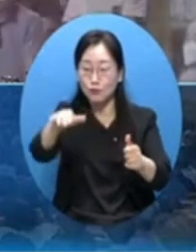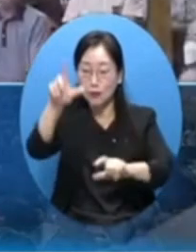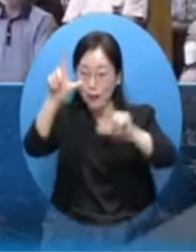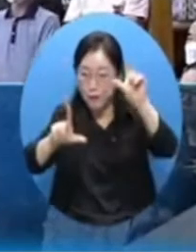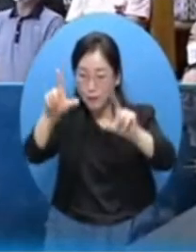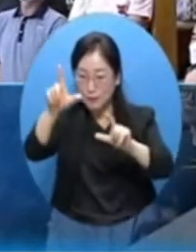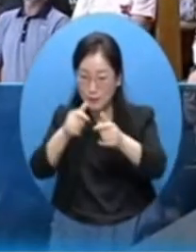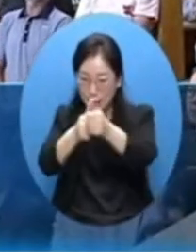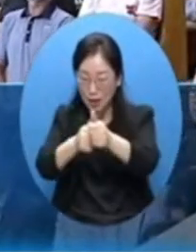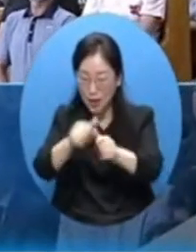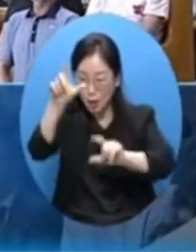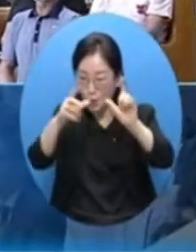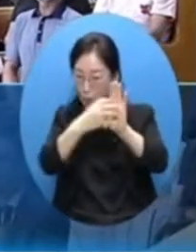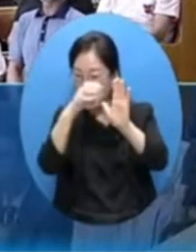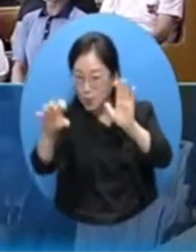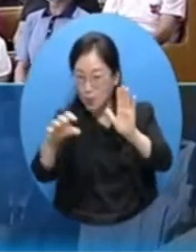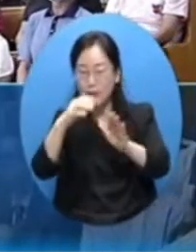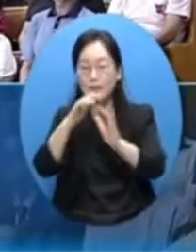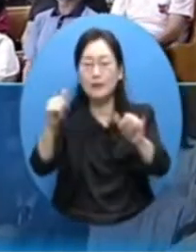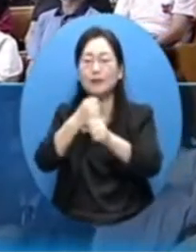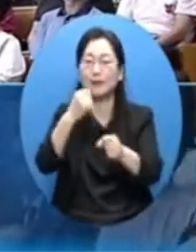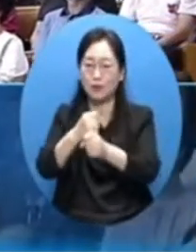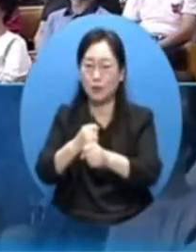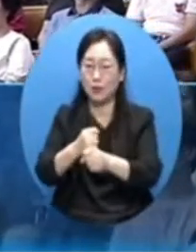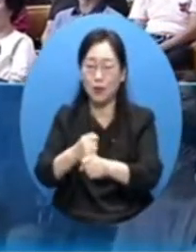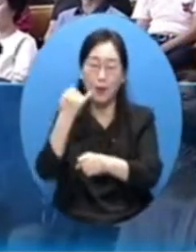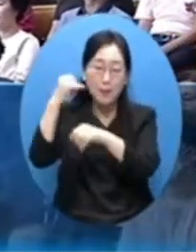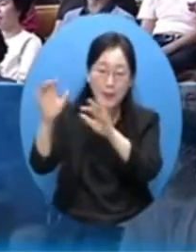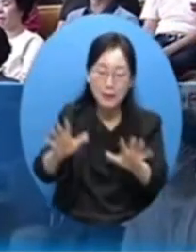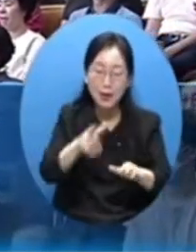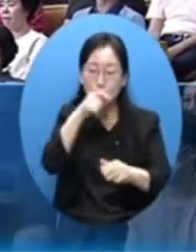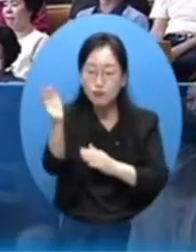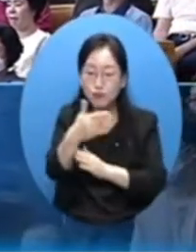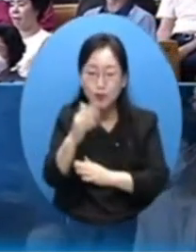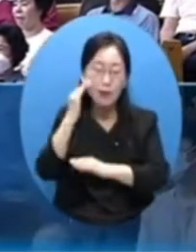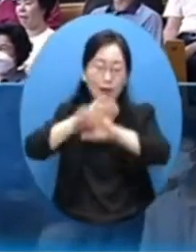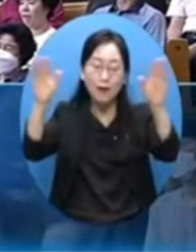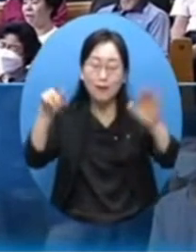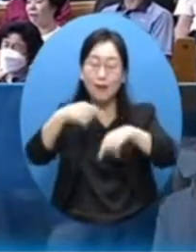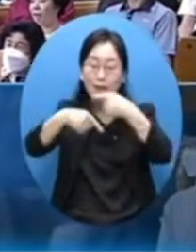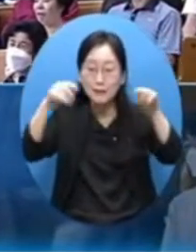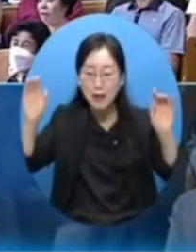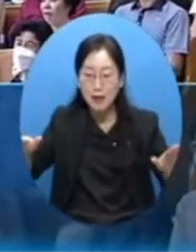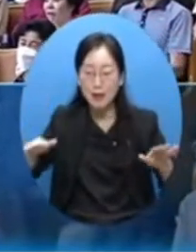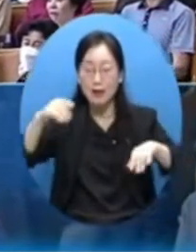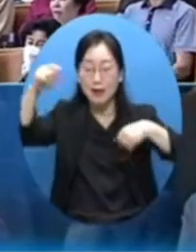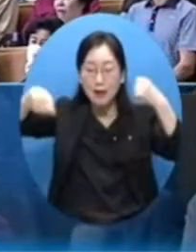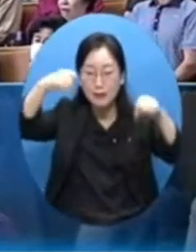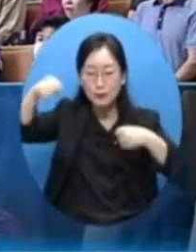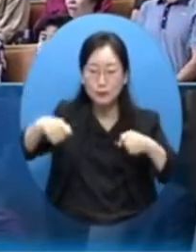따라 우리의 모양대로 우리가 사람을 만들고 그들로 바다의 물고기와 하늘의 새와 가축과